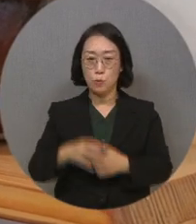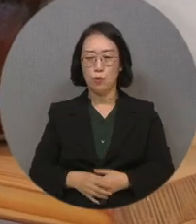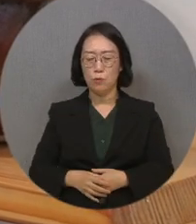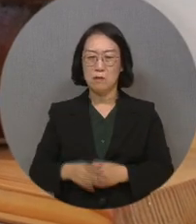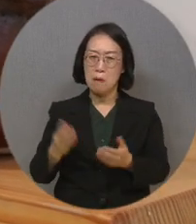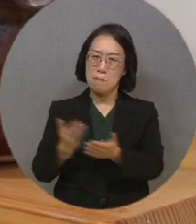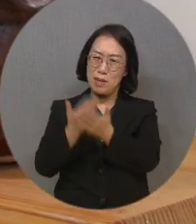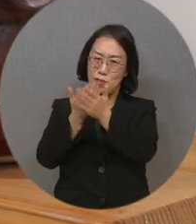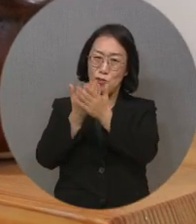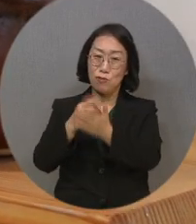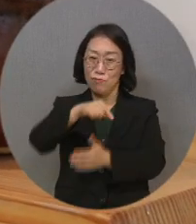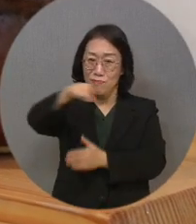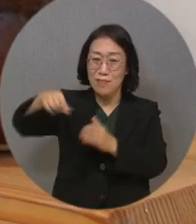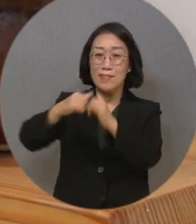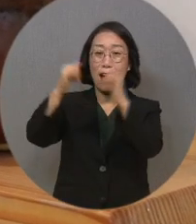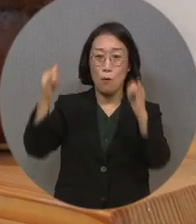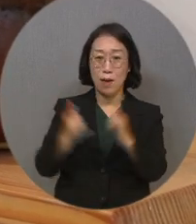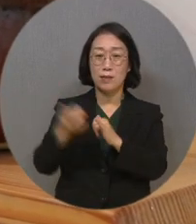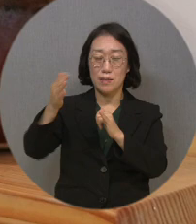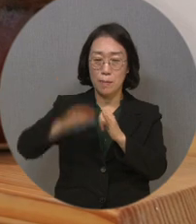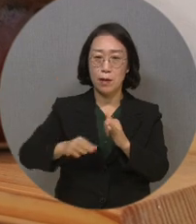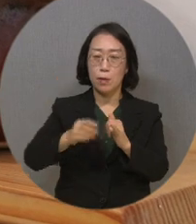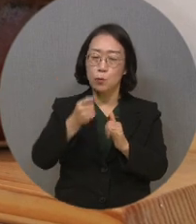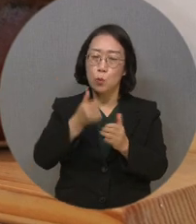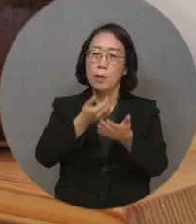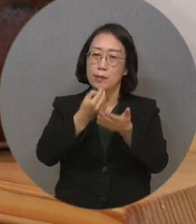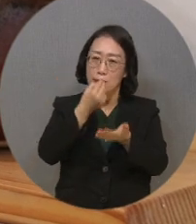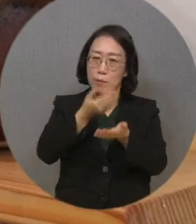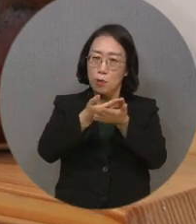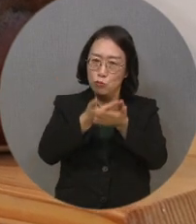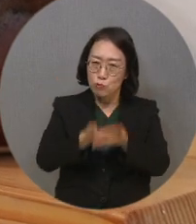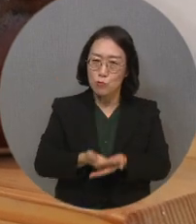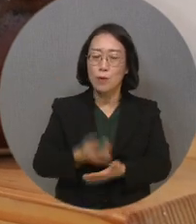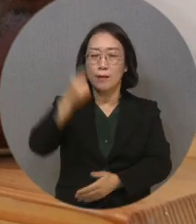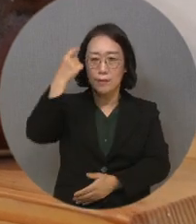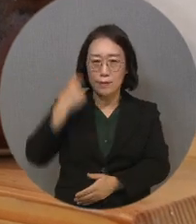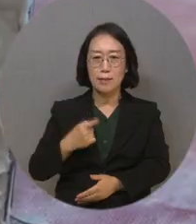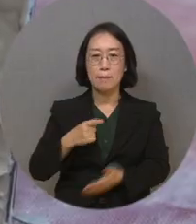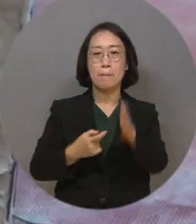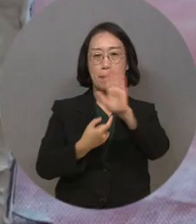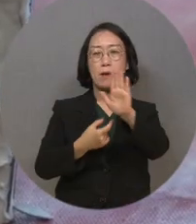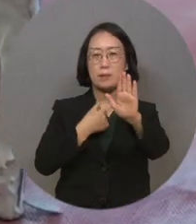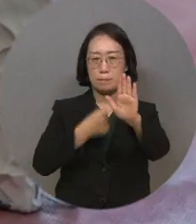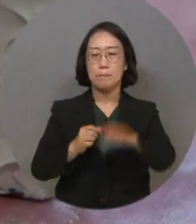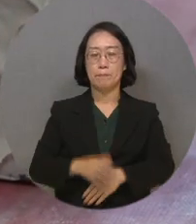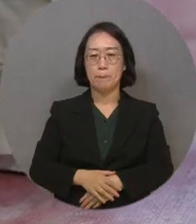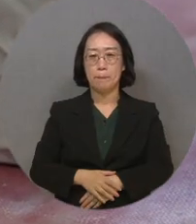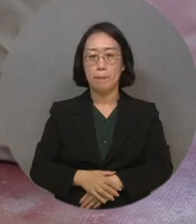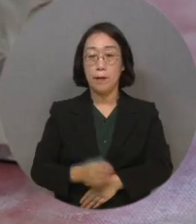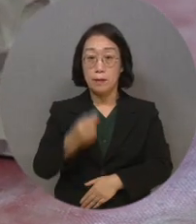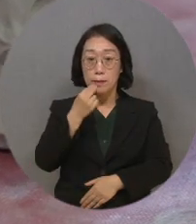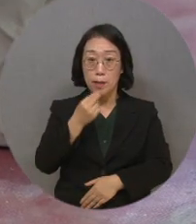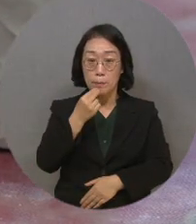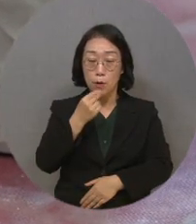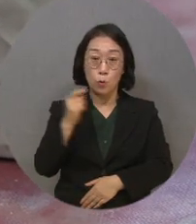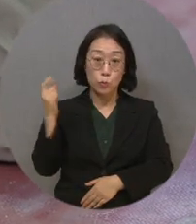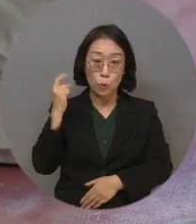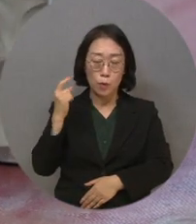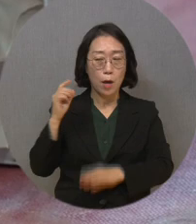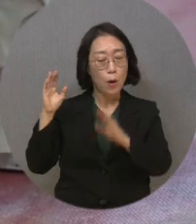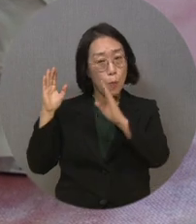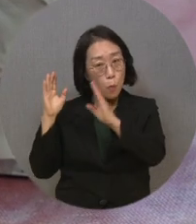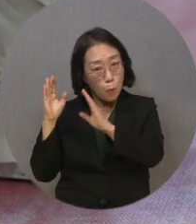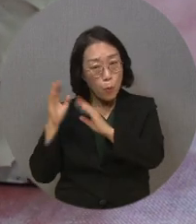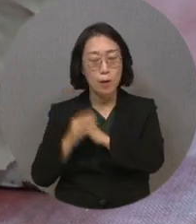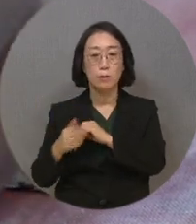산업화된 우리 사회에서 작은 생명에 대한 애정을 표현합니다. 생명의 작은 숨소리에 주목해